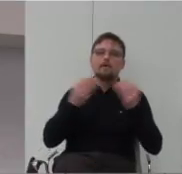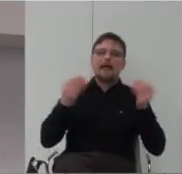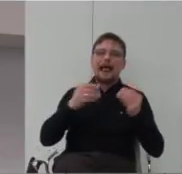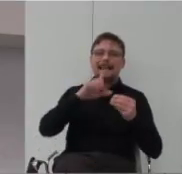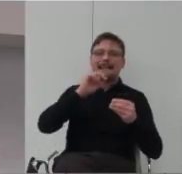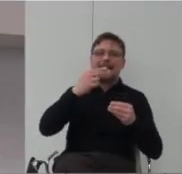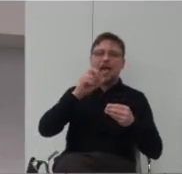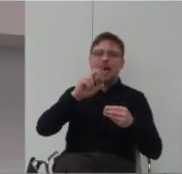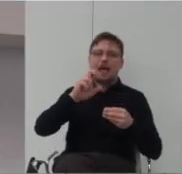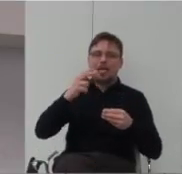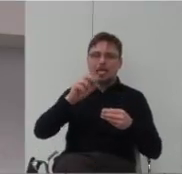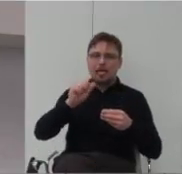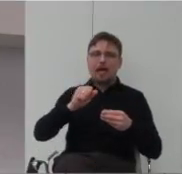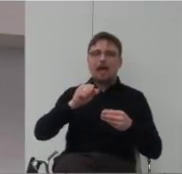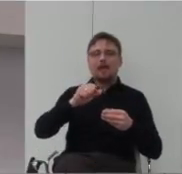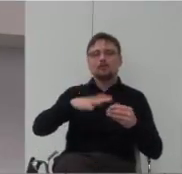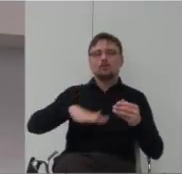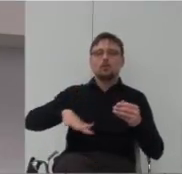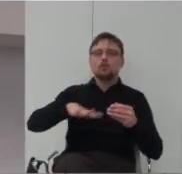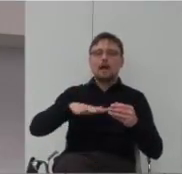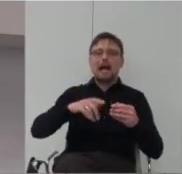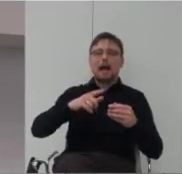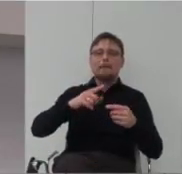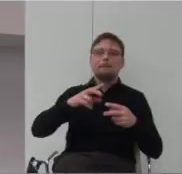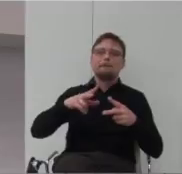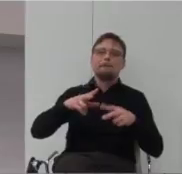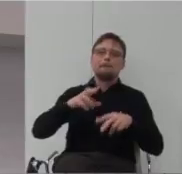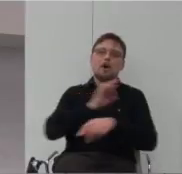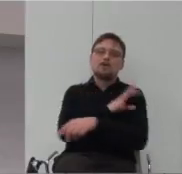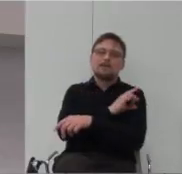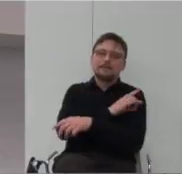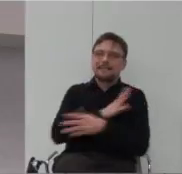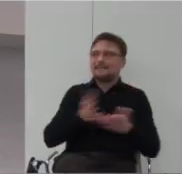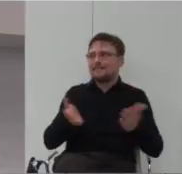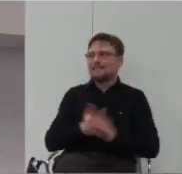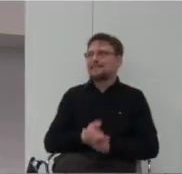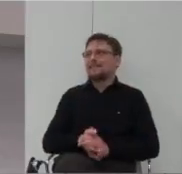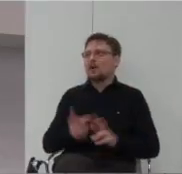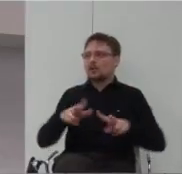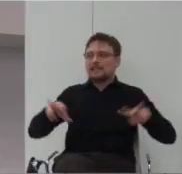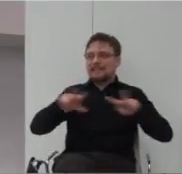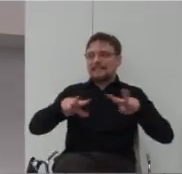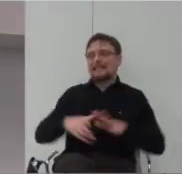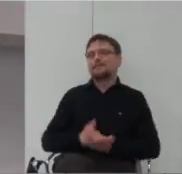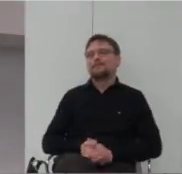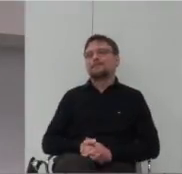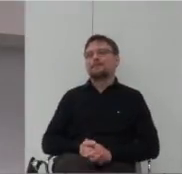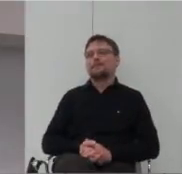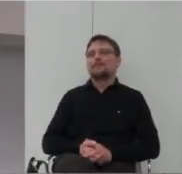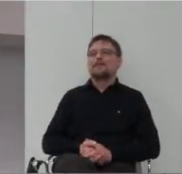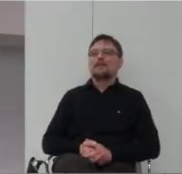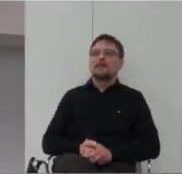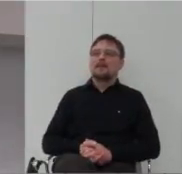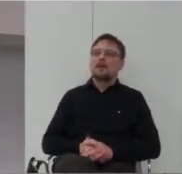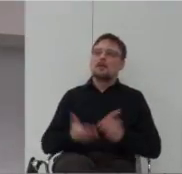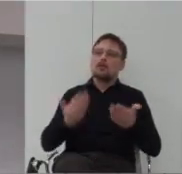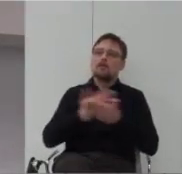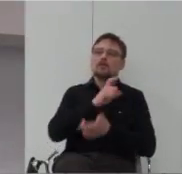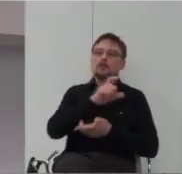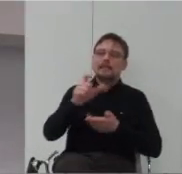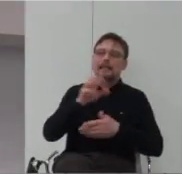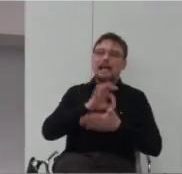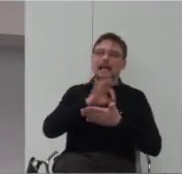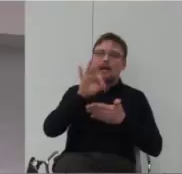który rozbudowywał linearną strukturę pokrewieństwa. Nowe założenie zrealizowane